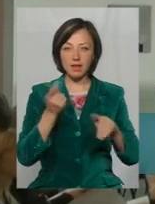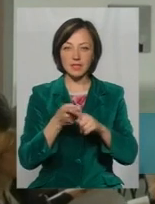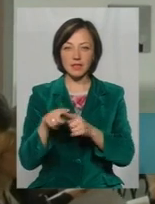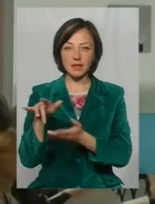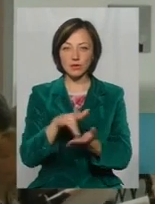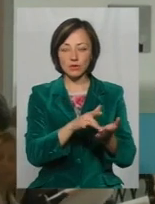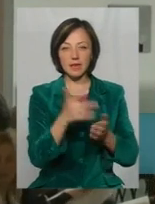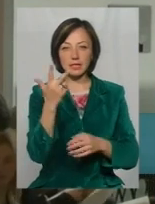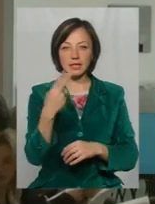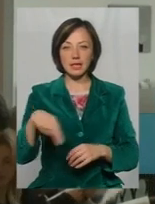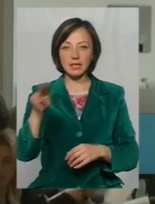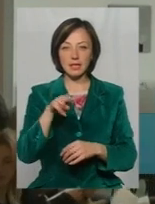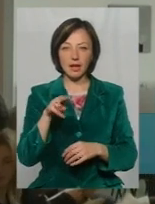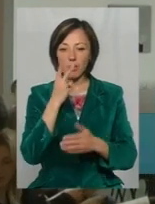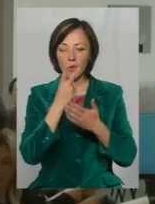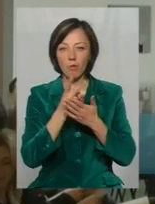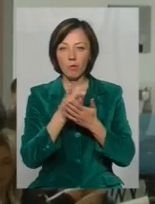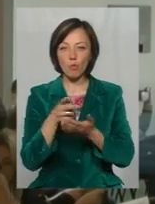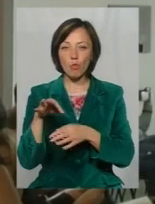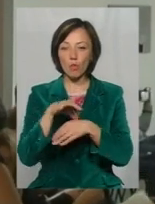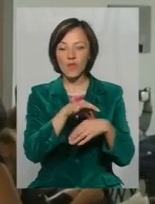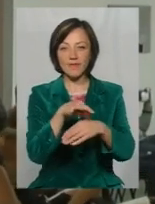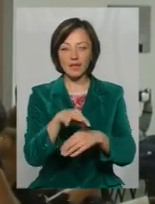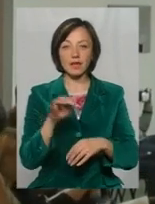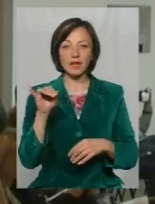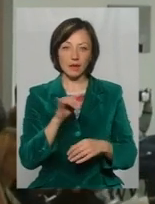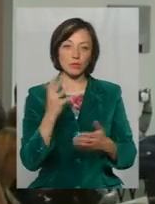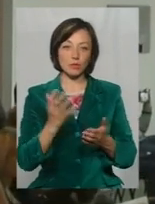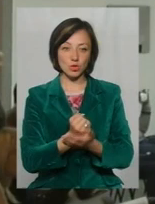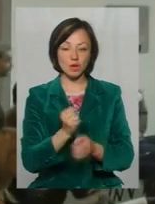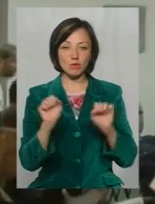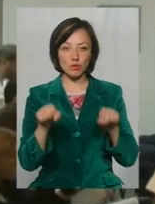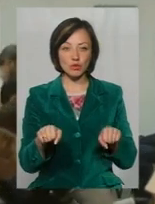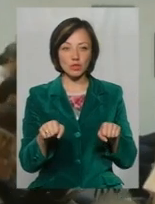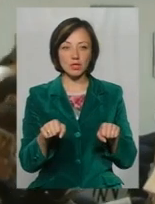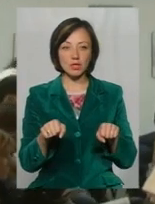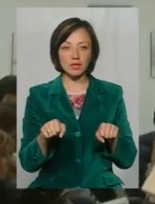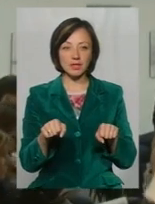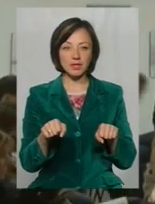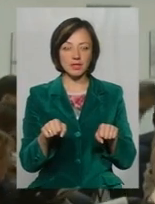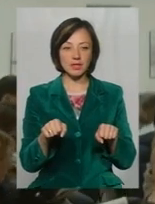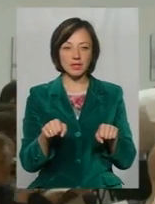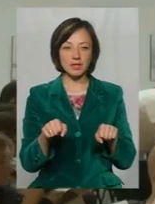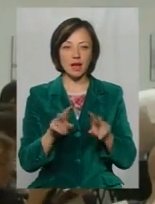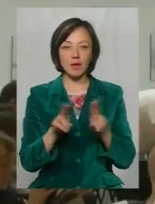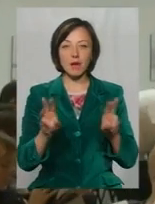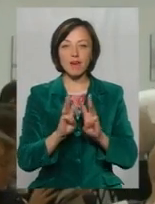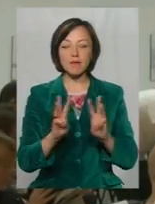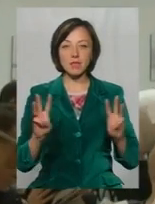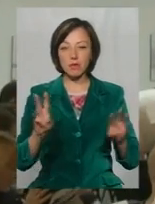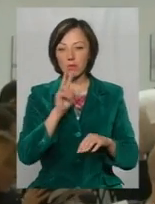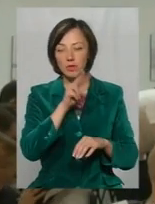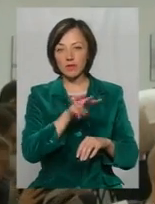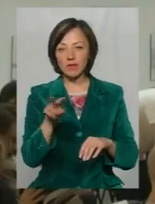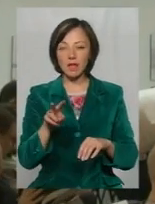його 3D-тур, 3D-путівник. От, і виходить, він підтримує як веб-сайт. Його можна переглядати